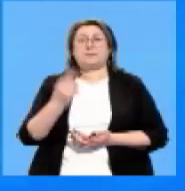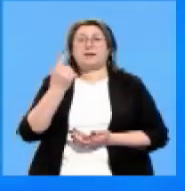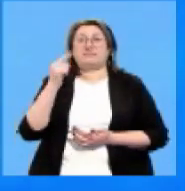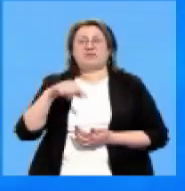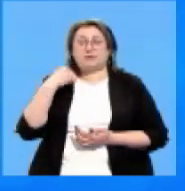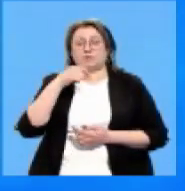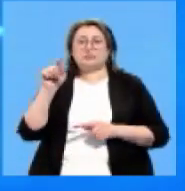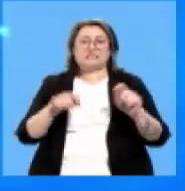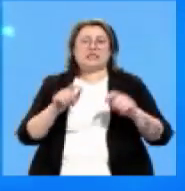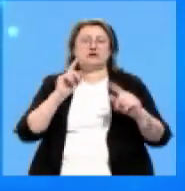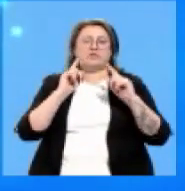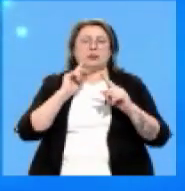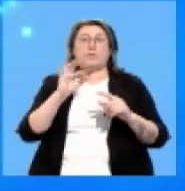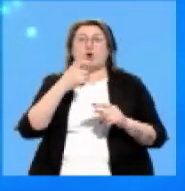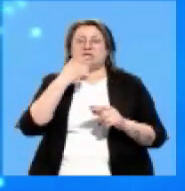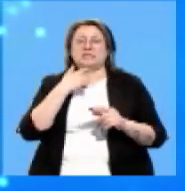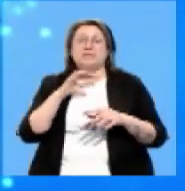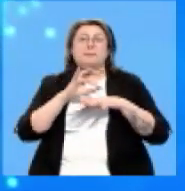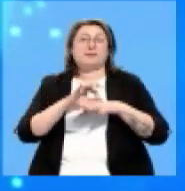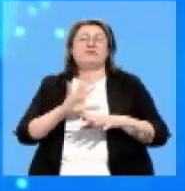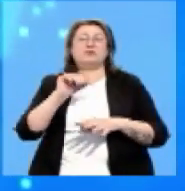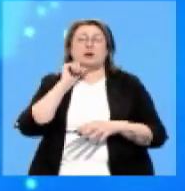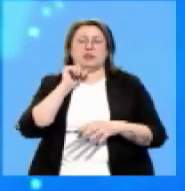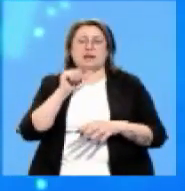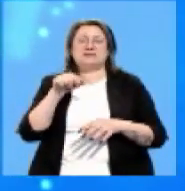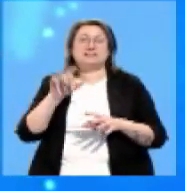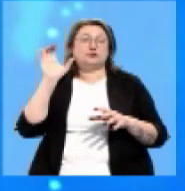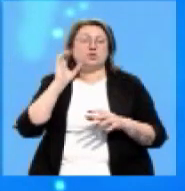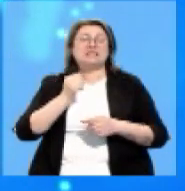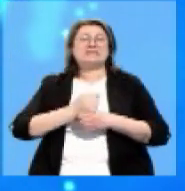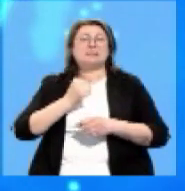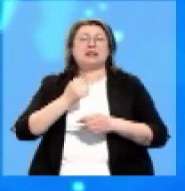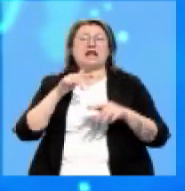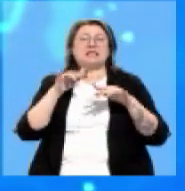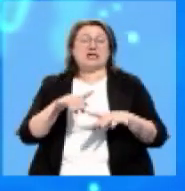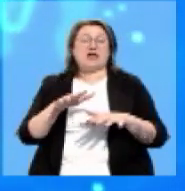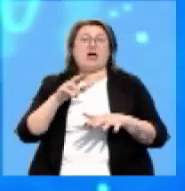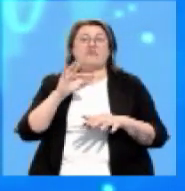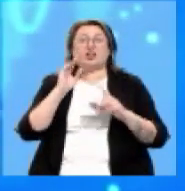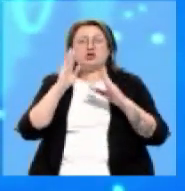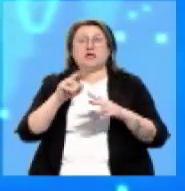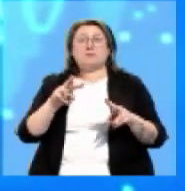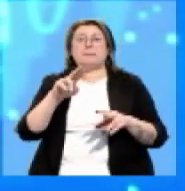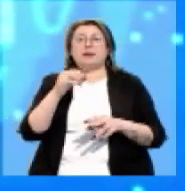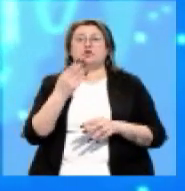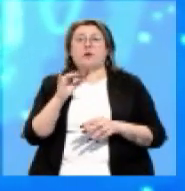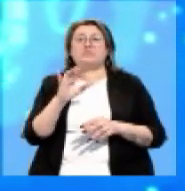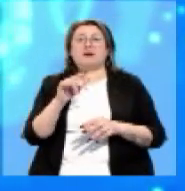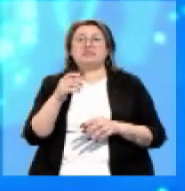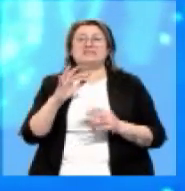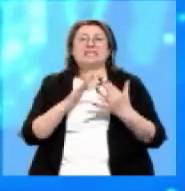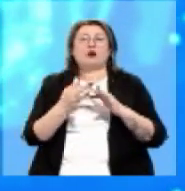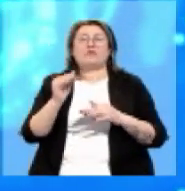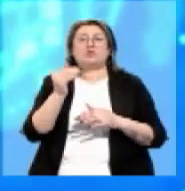Первое в этом году заседание Совета по этике состоялось в Кустанае. Здесь заслушали дисциплинарное дело в отношении акима Пешковского сельского